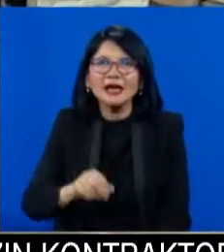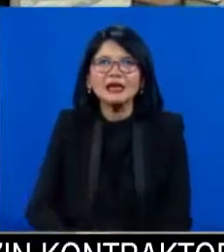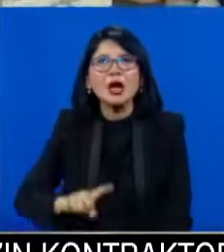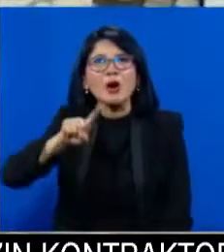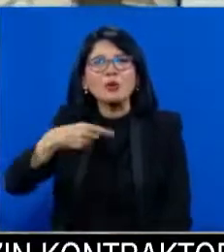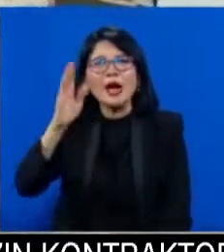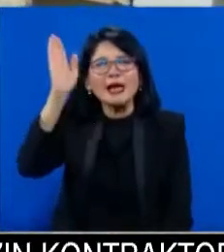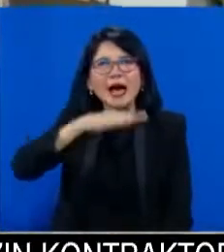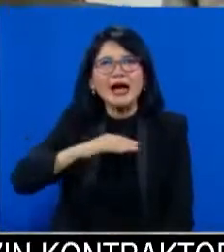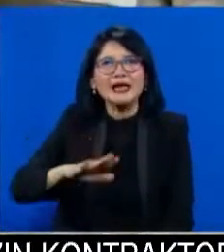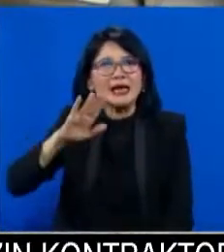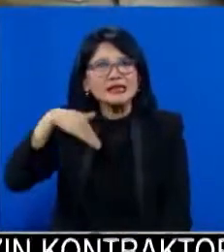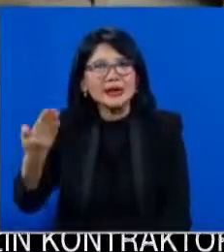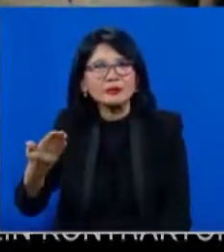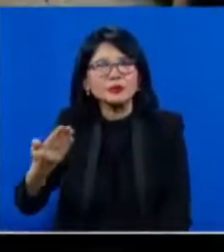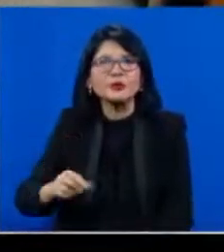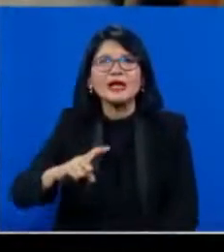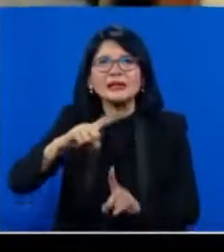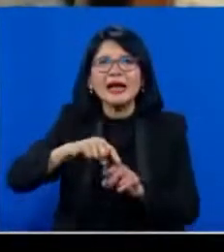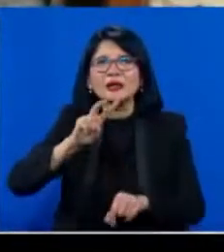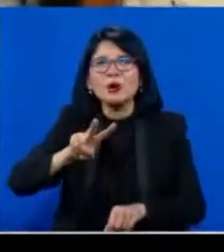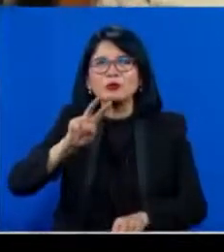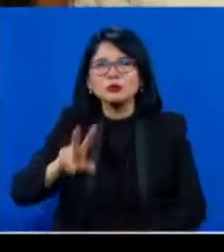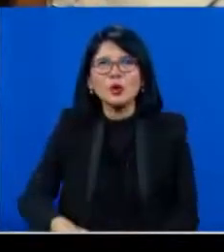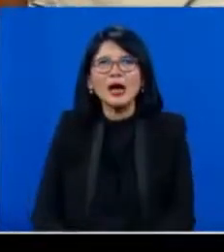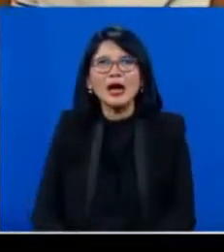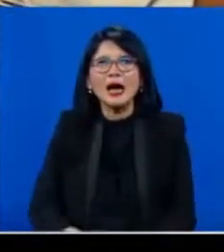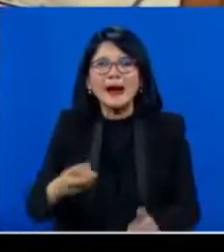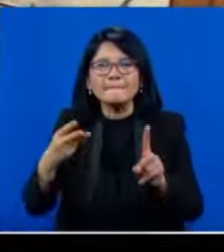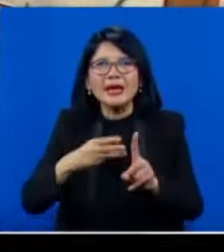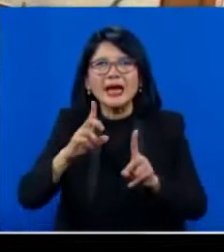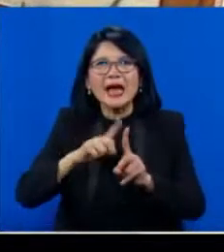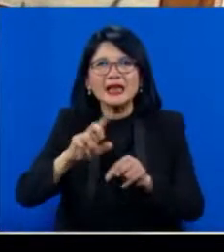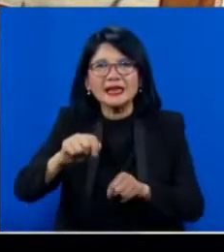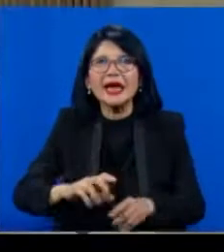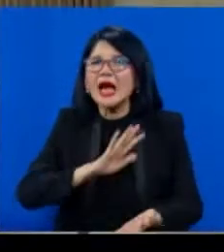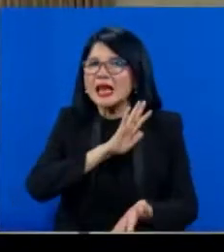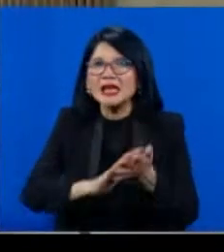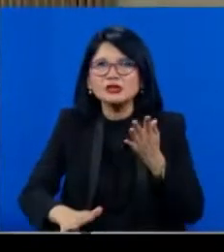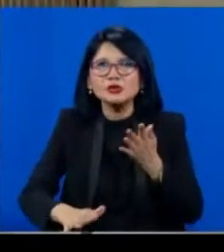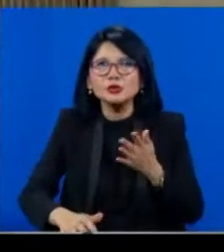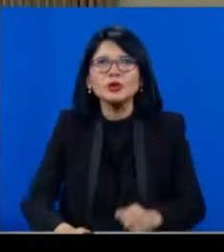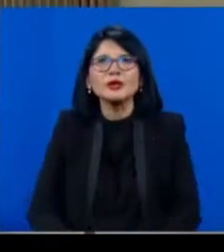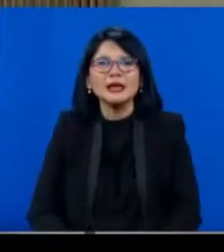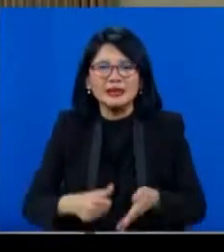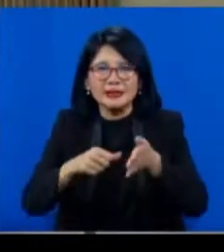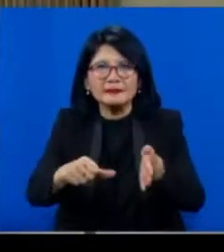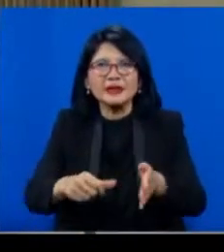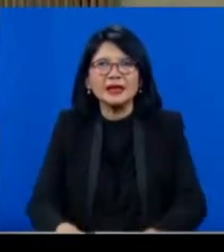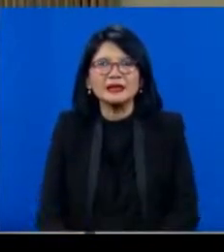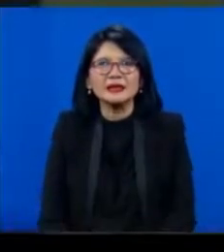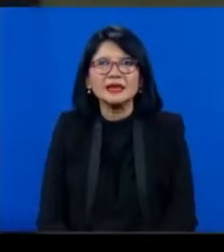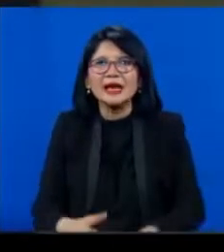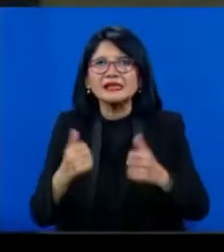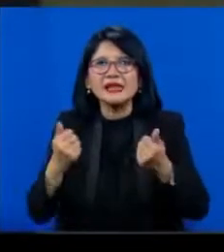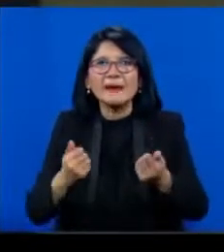Sabtu 3 September 2022 lalu, bantuan langsung tunai untuk 18,8 juta keluarga penerima manfaat siap disalurkan